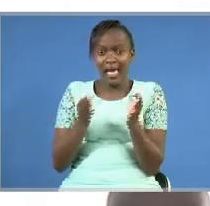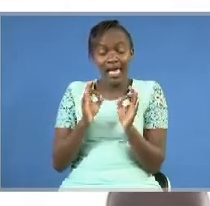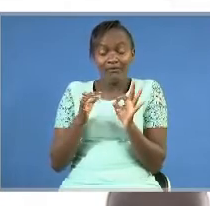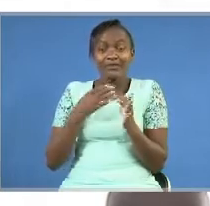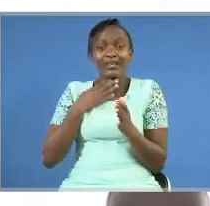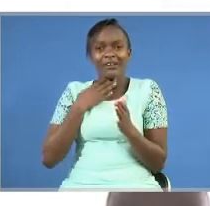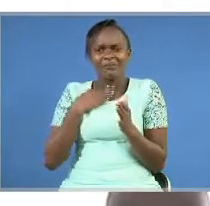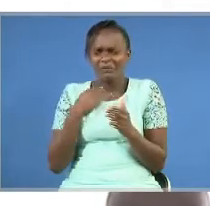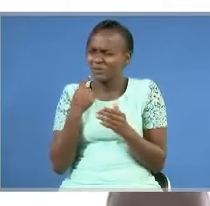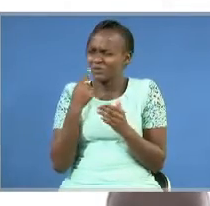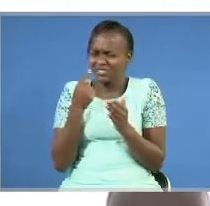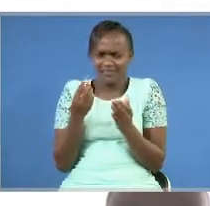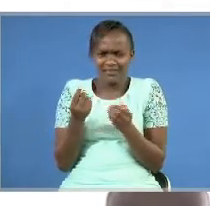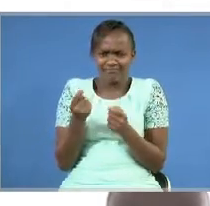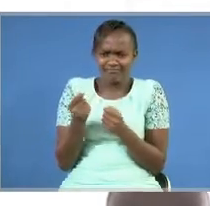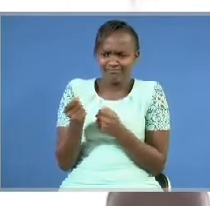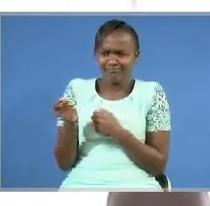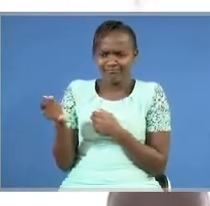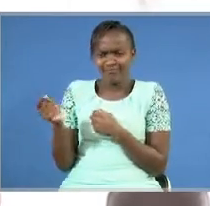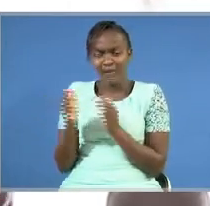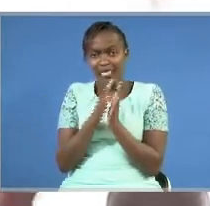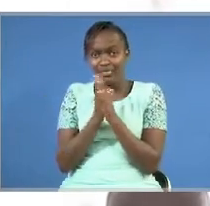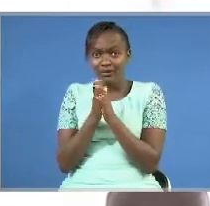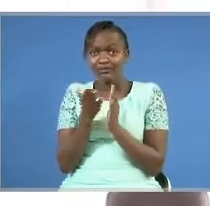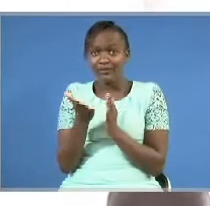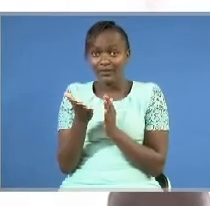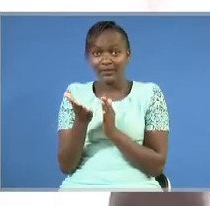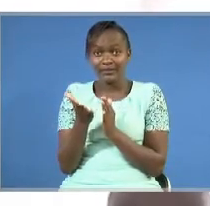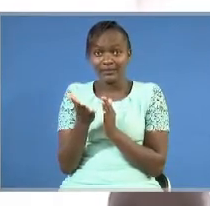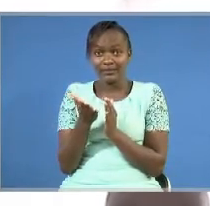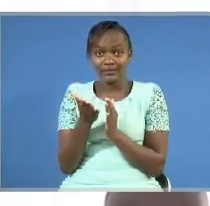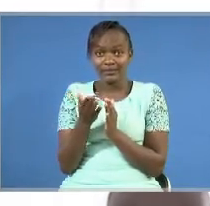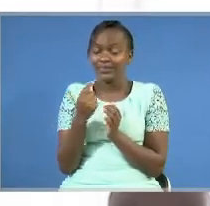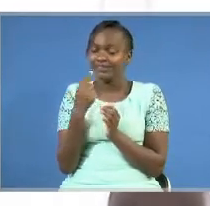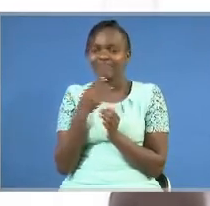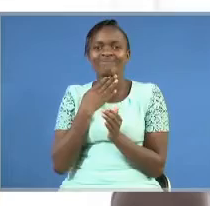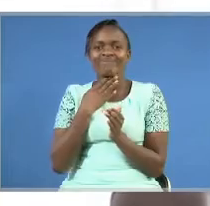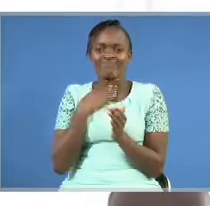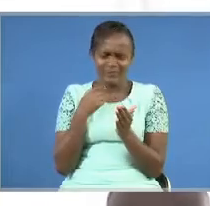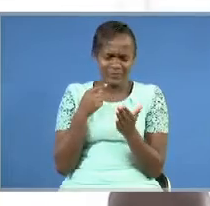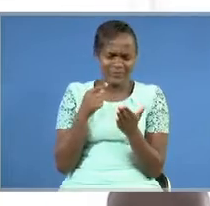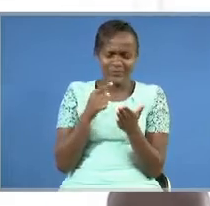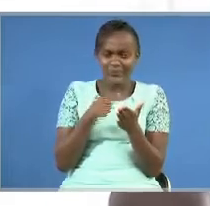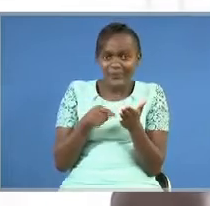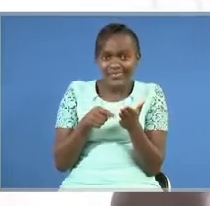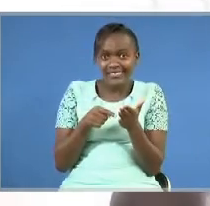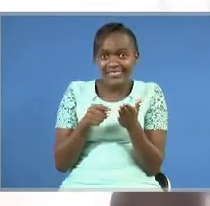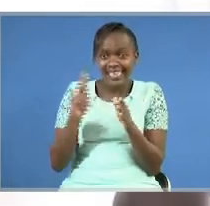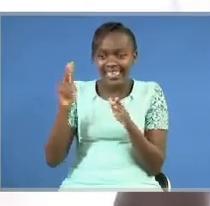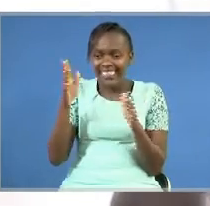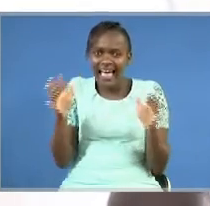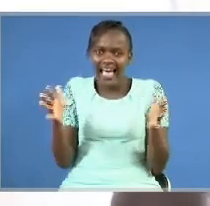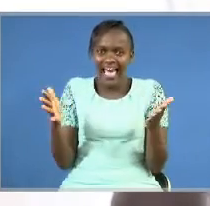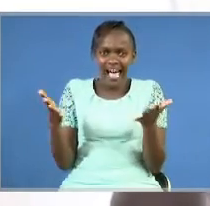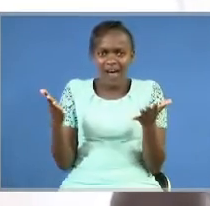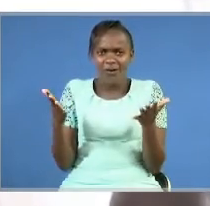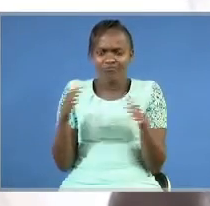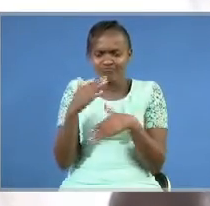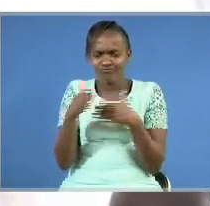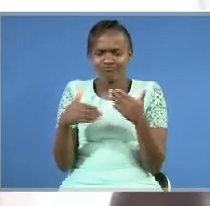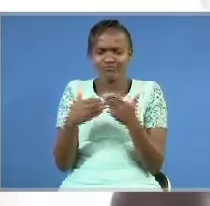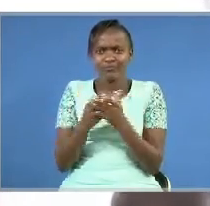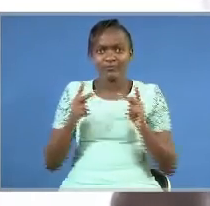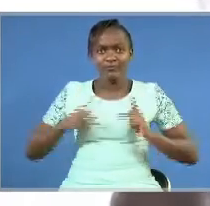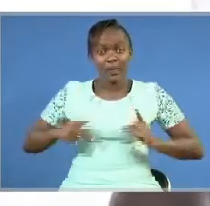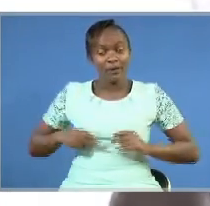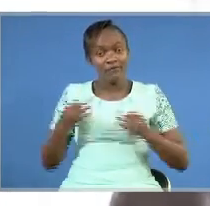additional suggestions and views on what they want Kenya to look like, every citizen must be free, and